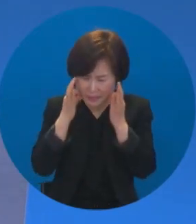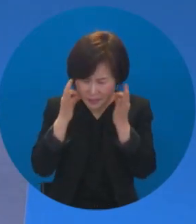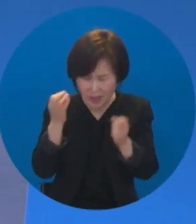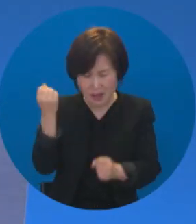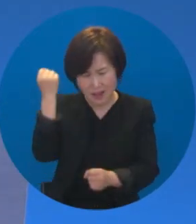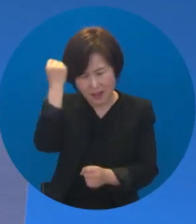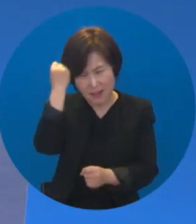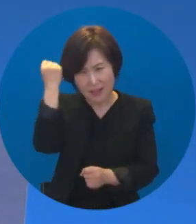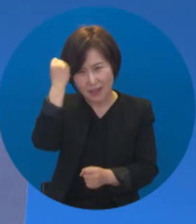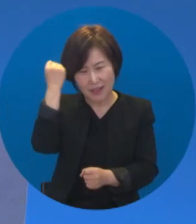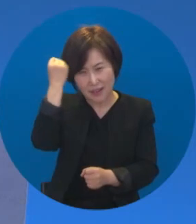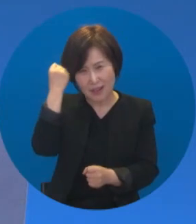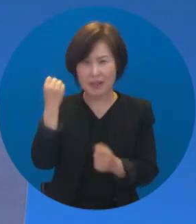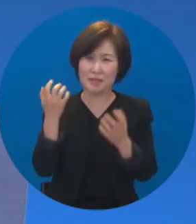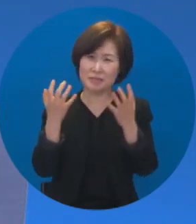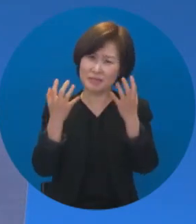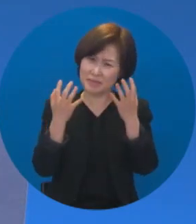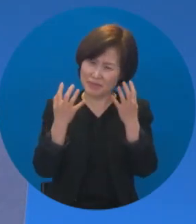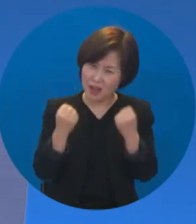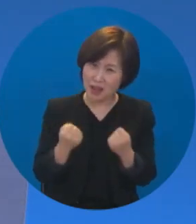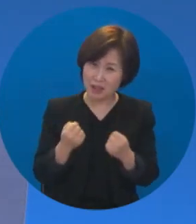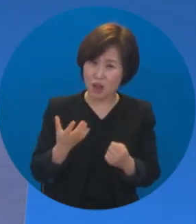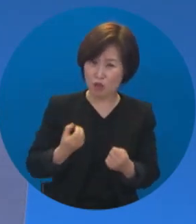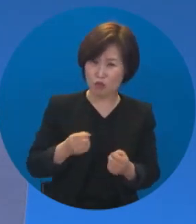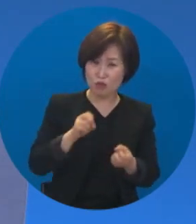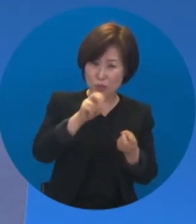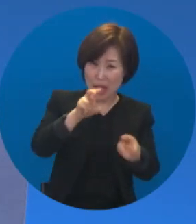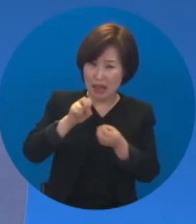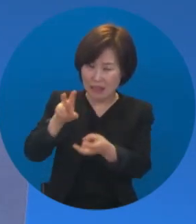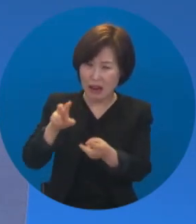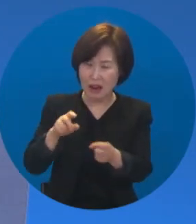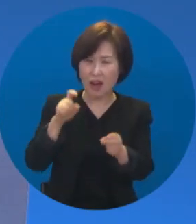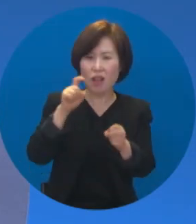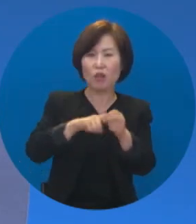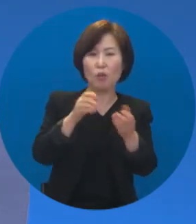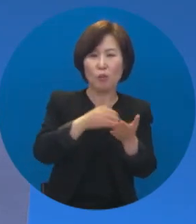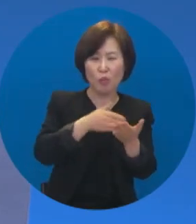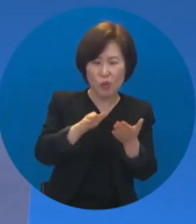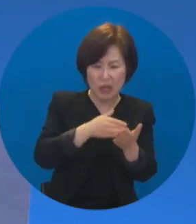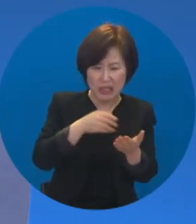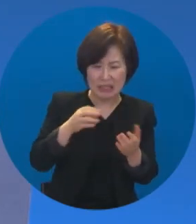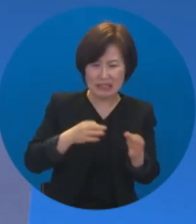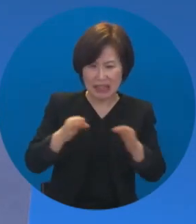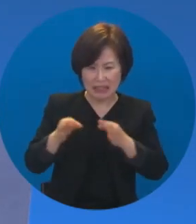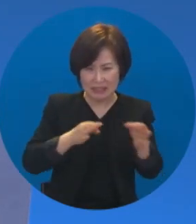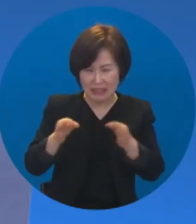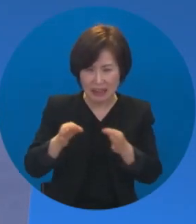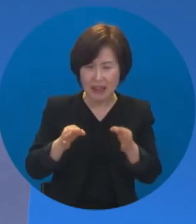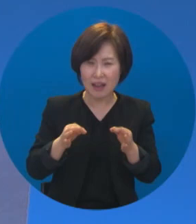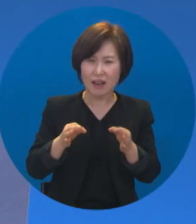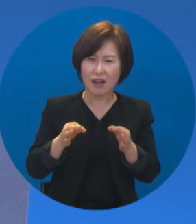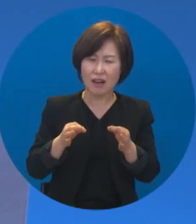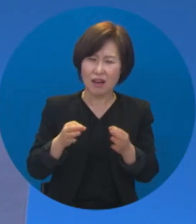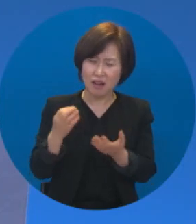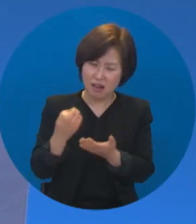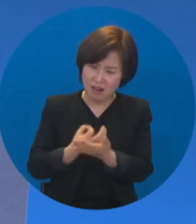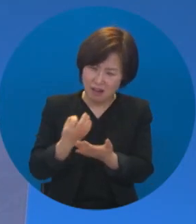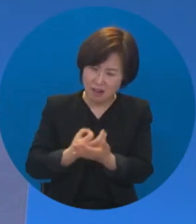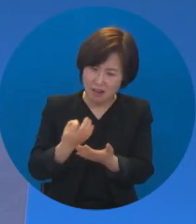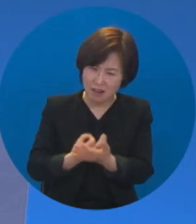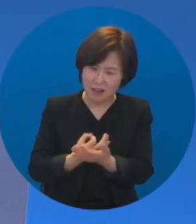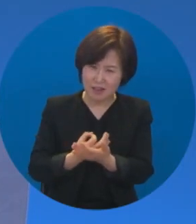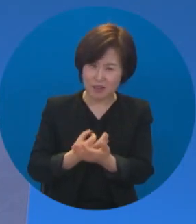일들을 하시면서 우유 배달도 하고 떡볶이 장사도 하고 신문도 팔고 하면서 저와 제 남동생을